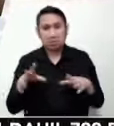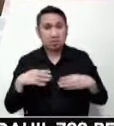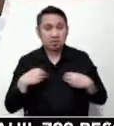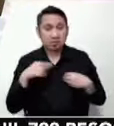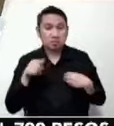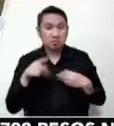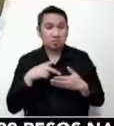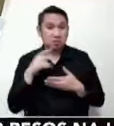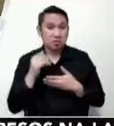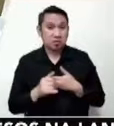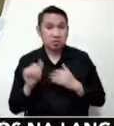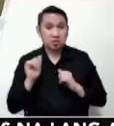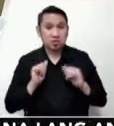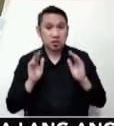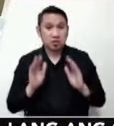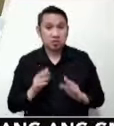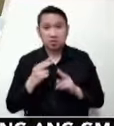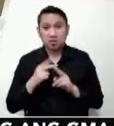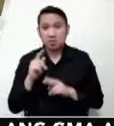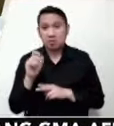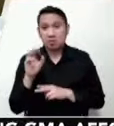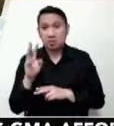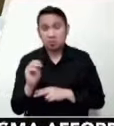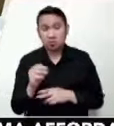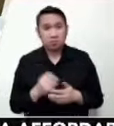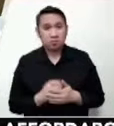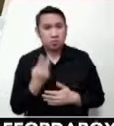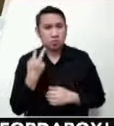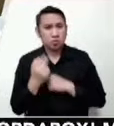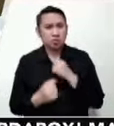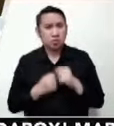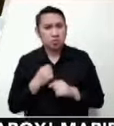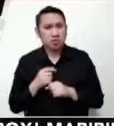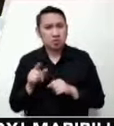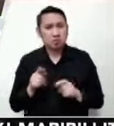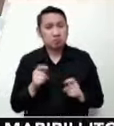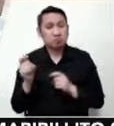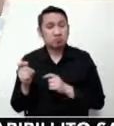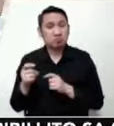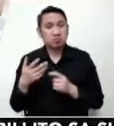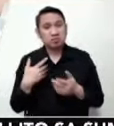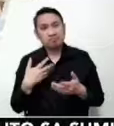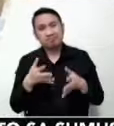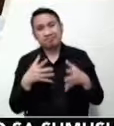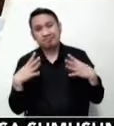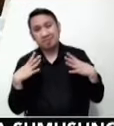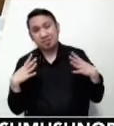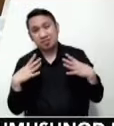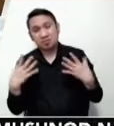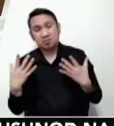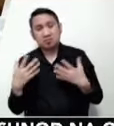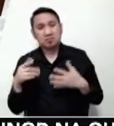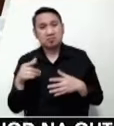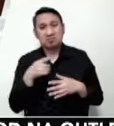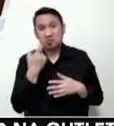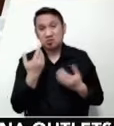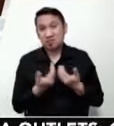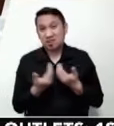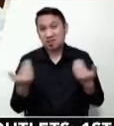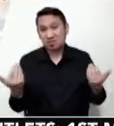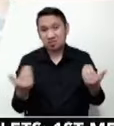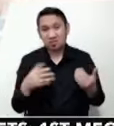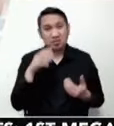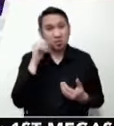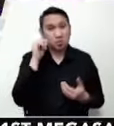Kapuso actor Tom Rodriguez. Mahigit 2 taon ding lumiban si Tom sa show business matapos ang hiwalayan nila ng dating asawang si